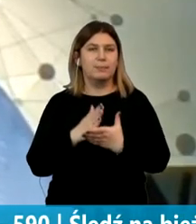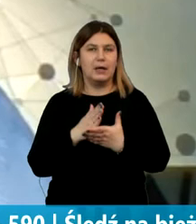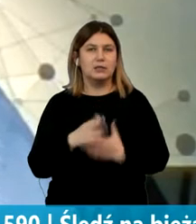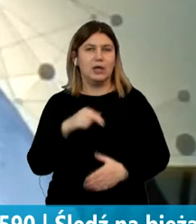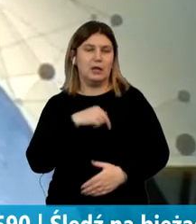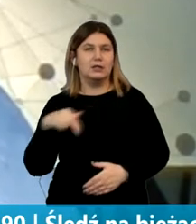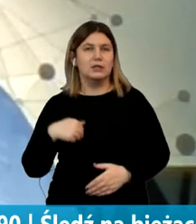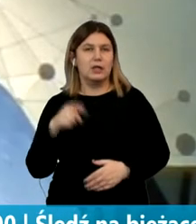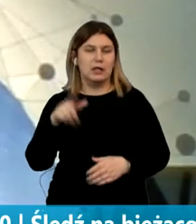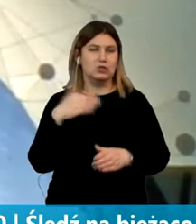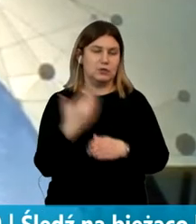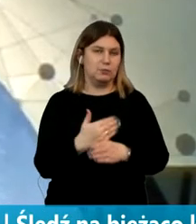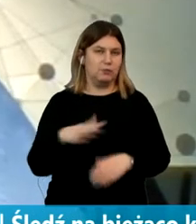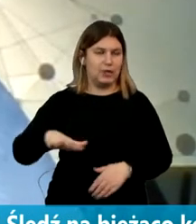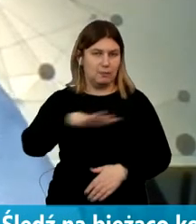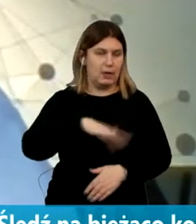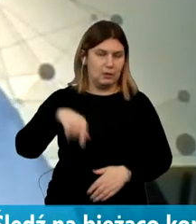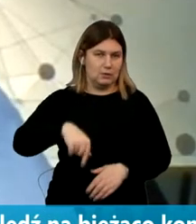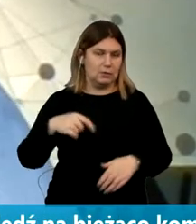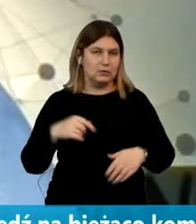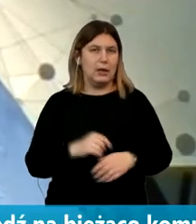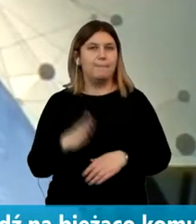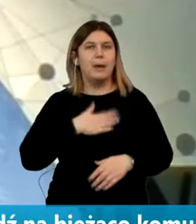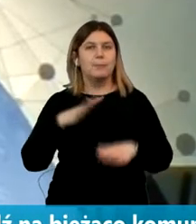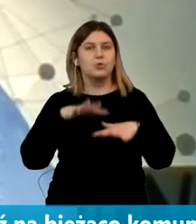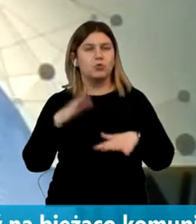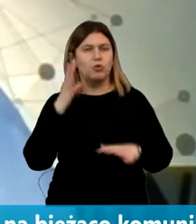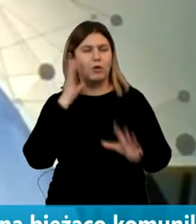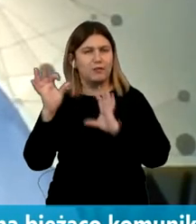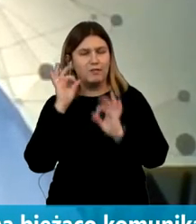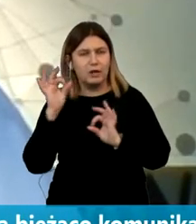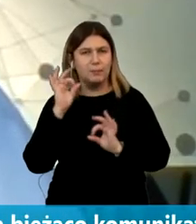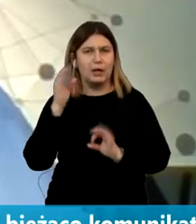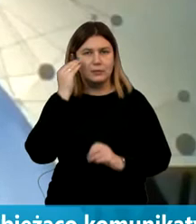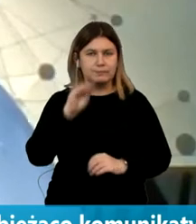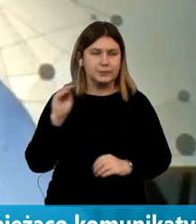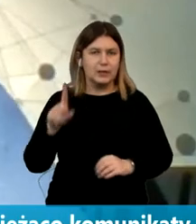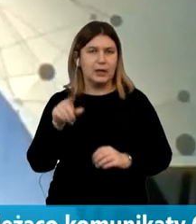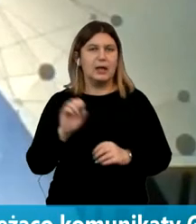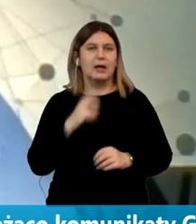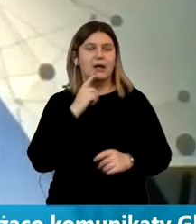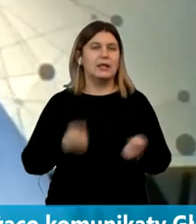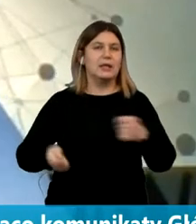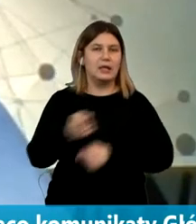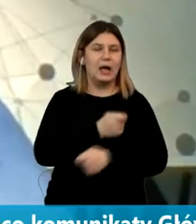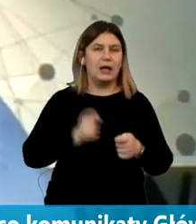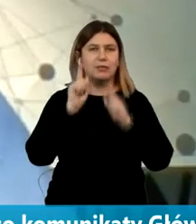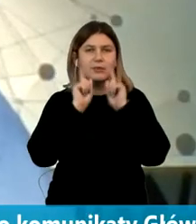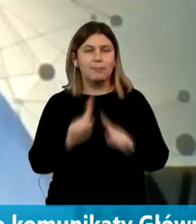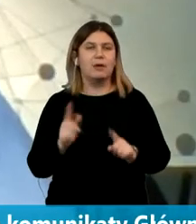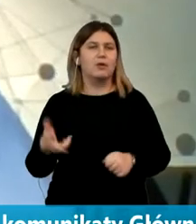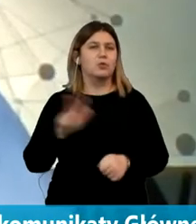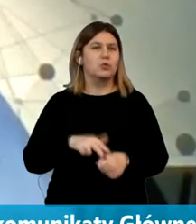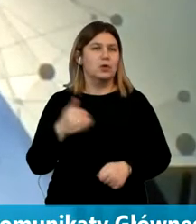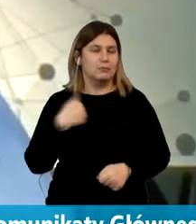lokalnych przedsiębiorców, ale ponieważ było wiele sygnałów dotyczących jarmarku, tego w realu, który odbywał się